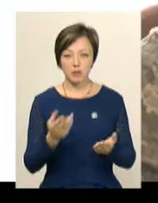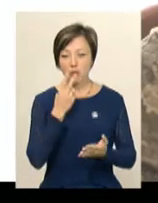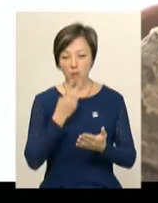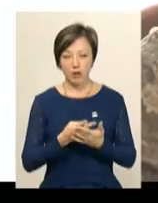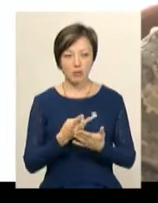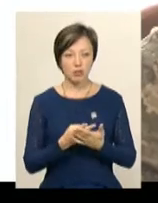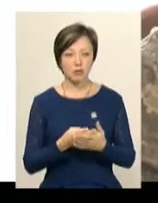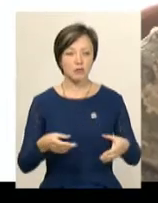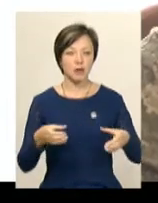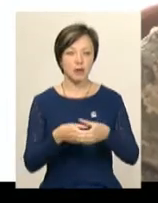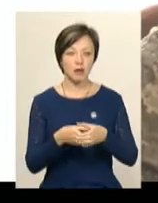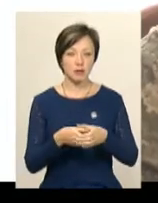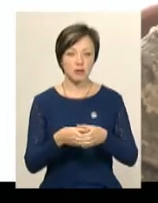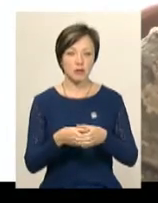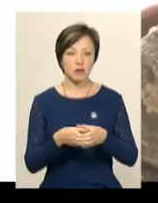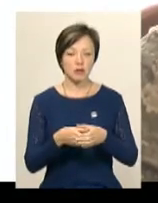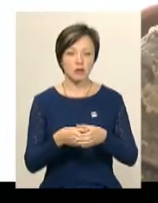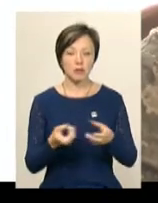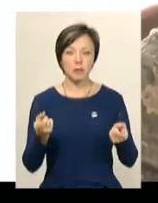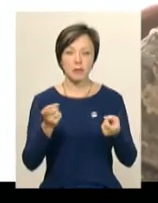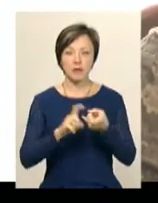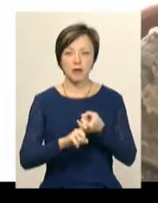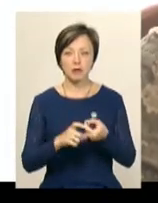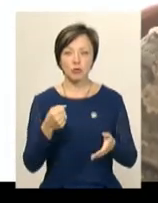побачили, бригада прив'язана до